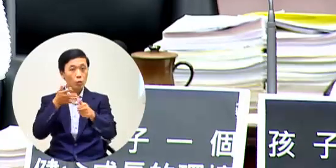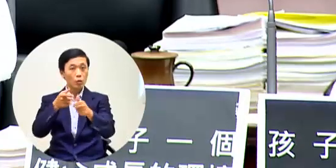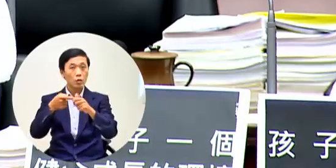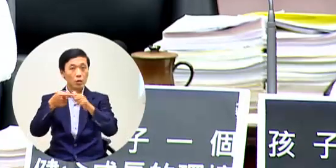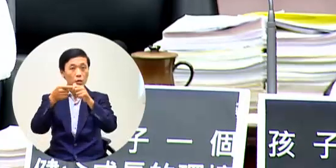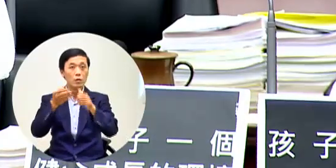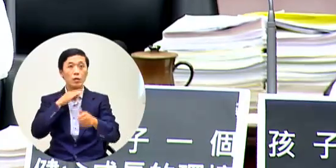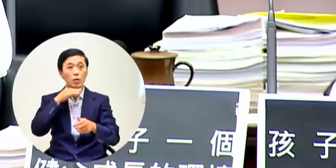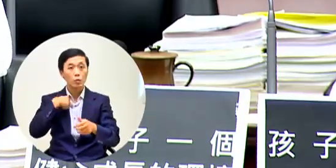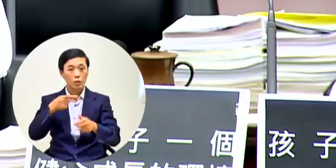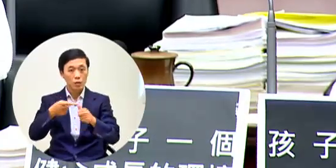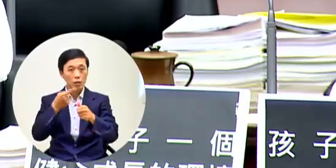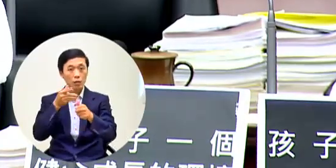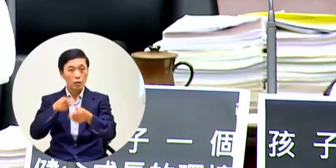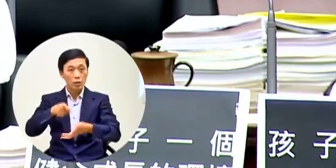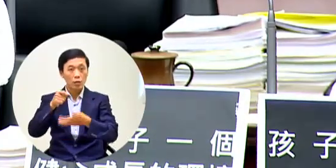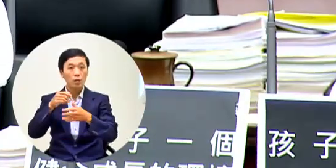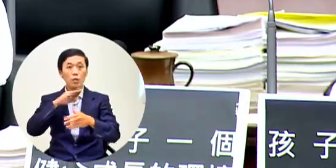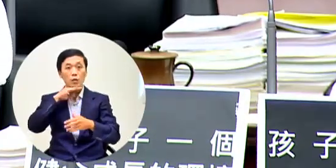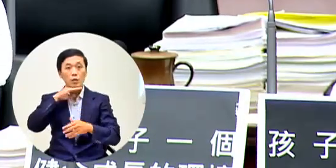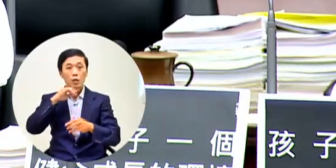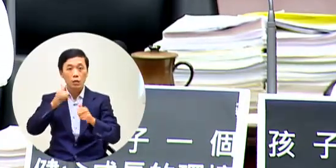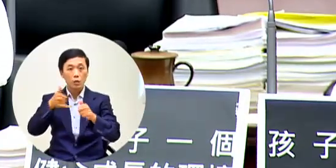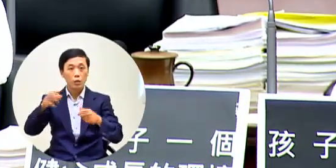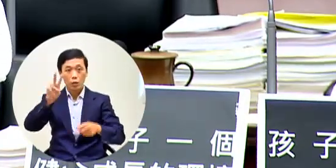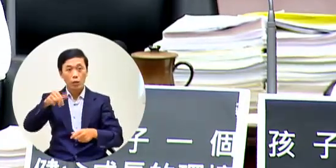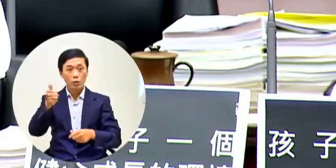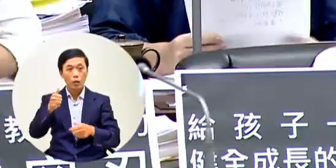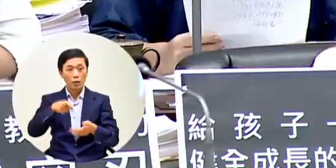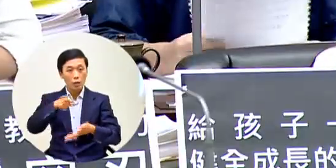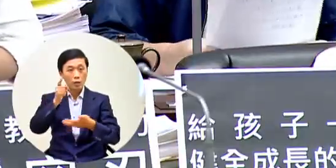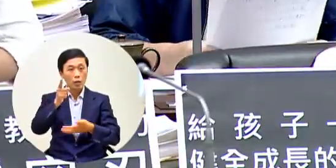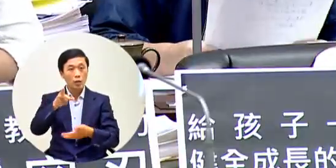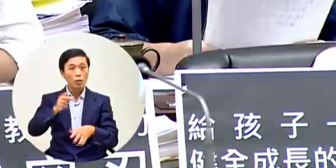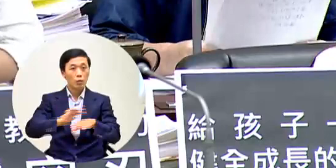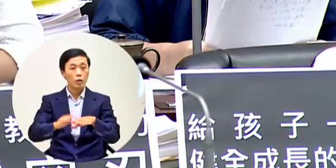下刘德林议员的质询时间也会提到，来，请帮我放一下。